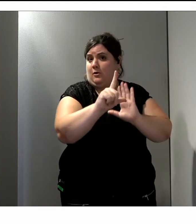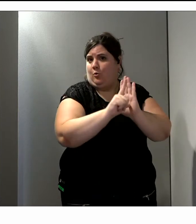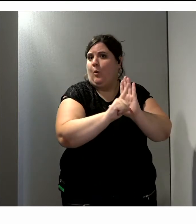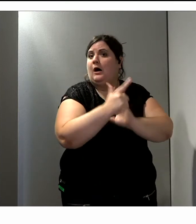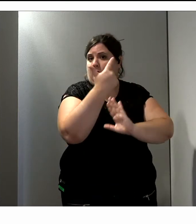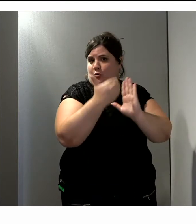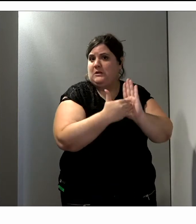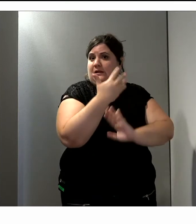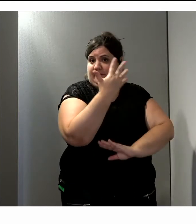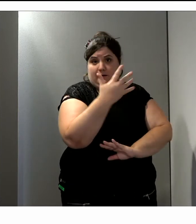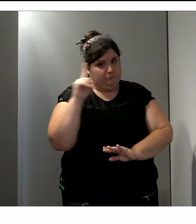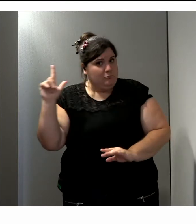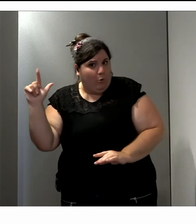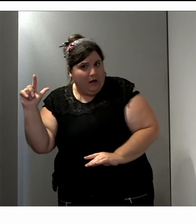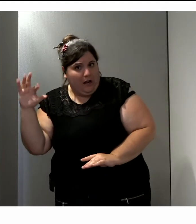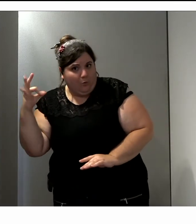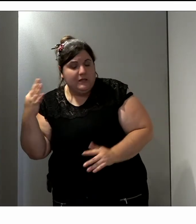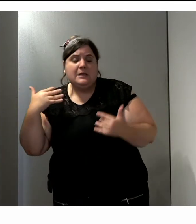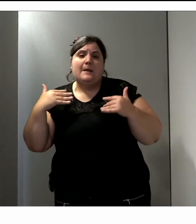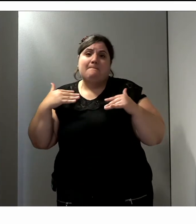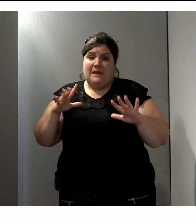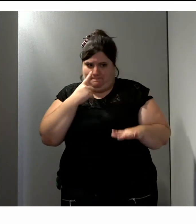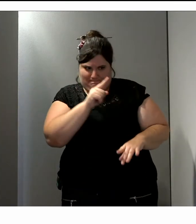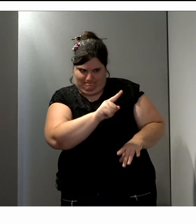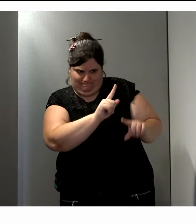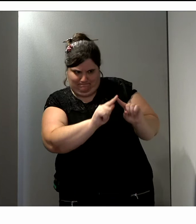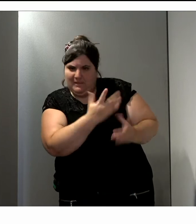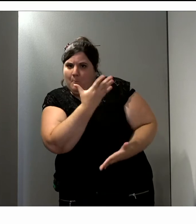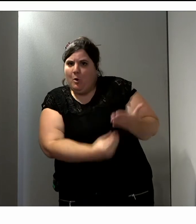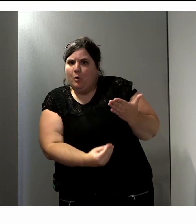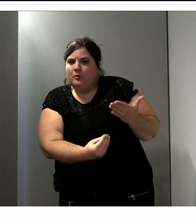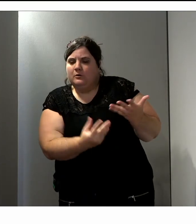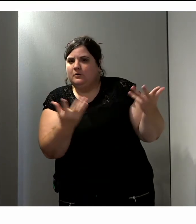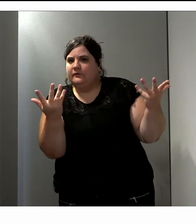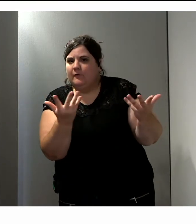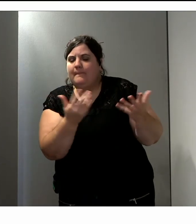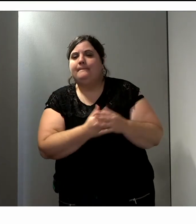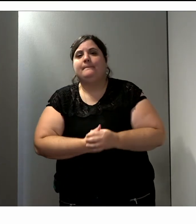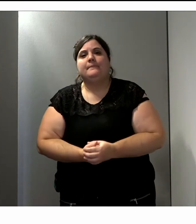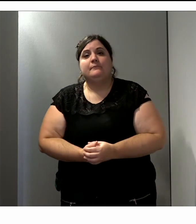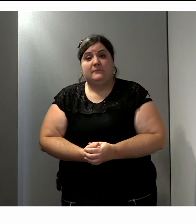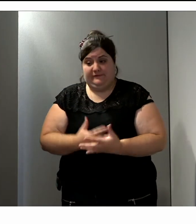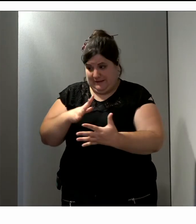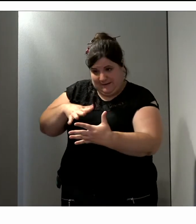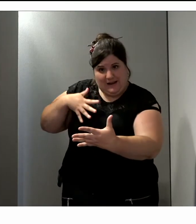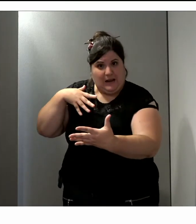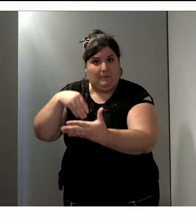n'est pas dans la loi de 2005, c'est que c'est sur la pleine effective